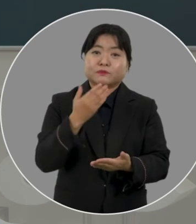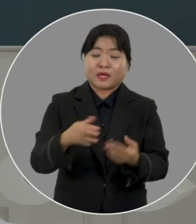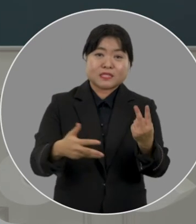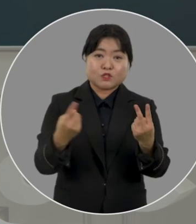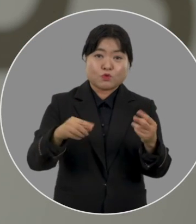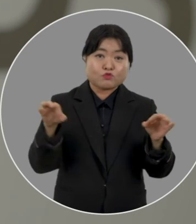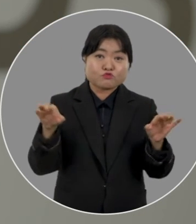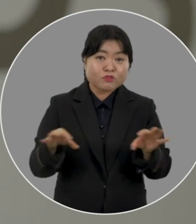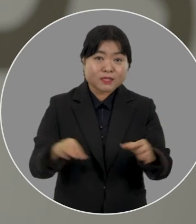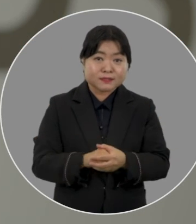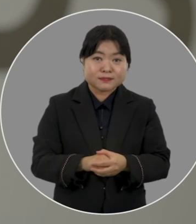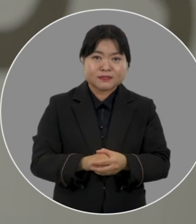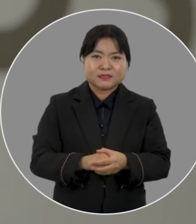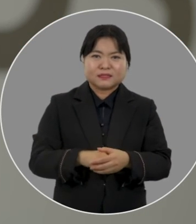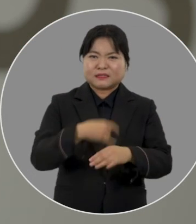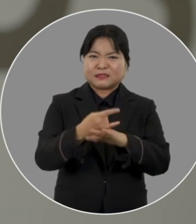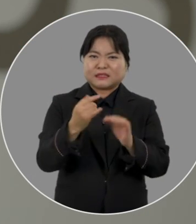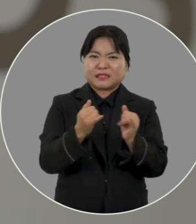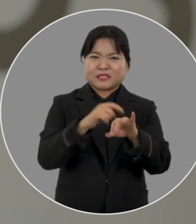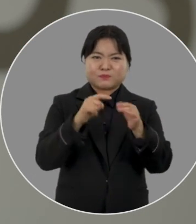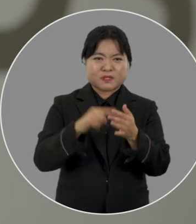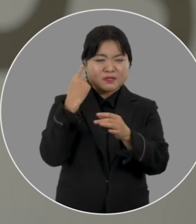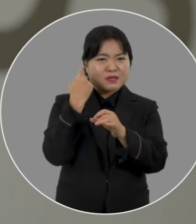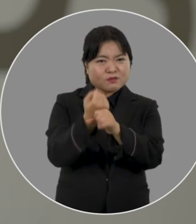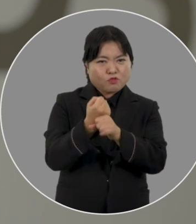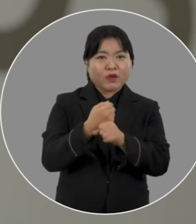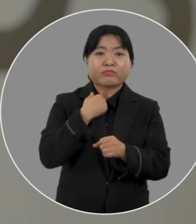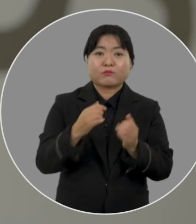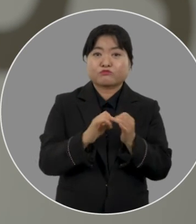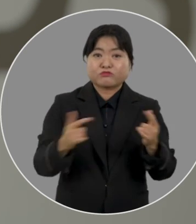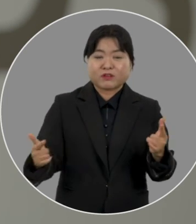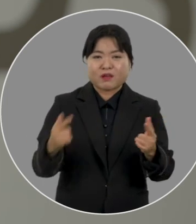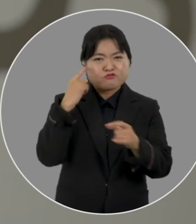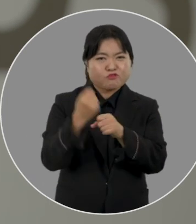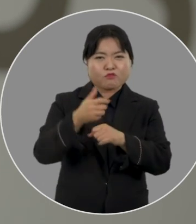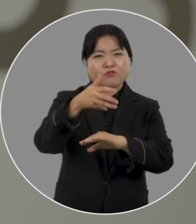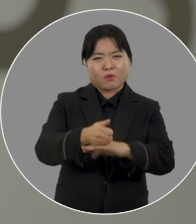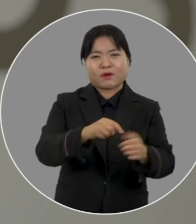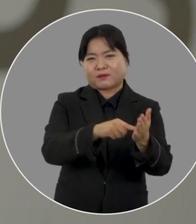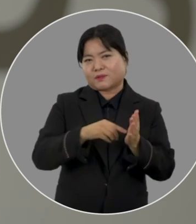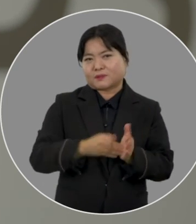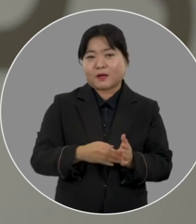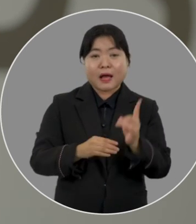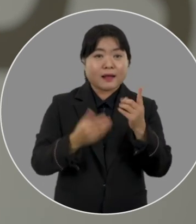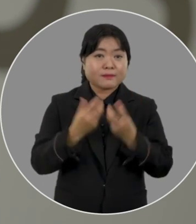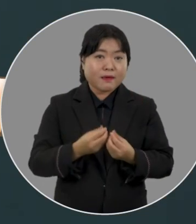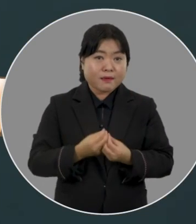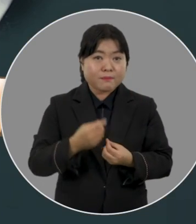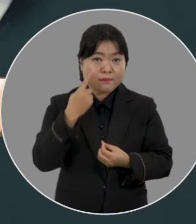2초의 순간은 의인의 심리학을 연구했던 분들의 연구 성과에서 비롯된 거예요. 하나 예를